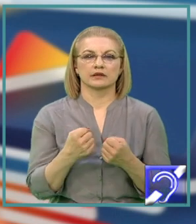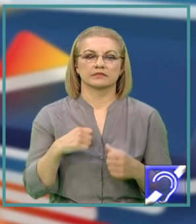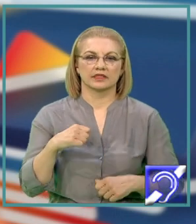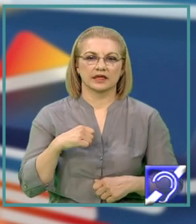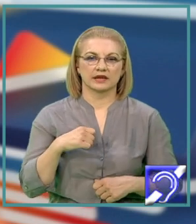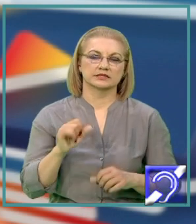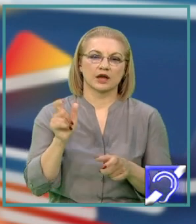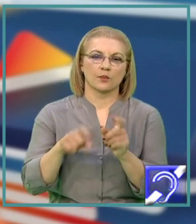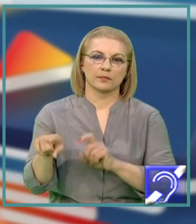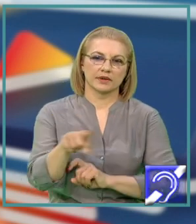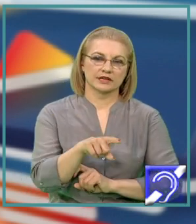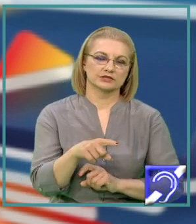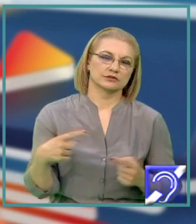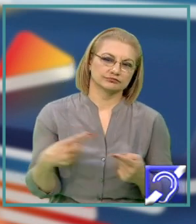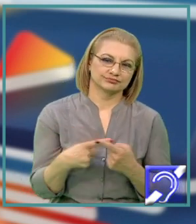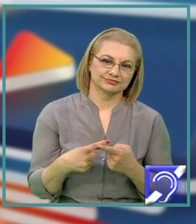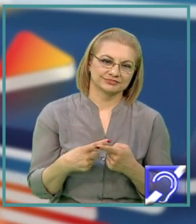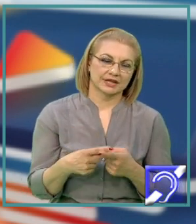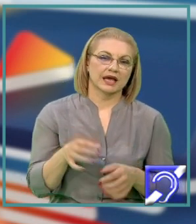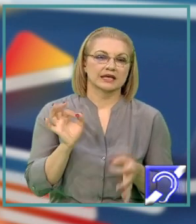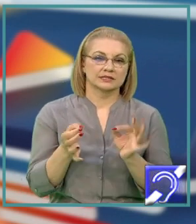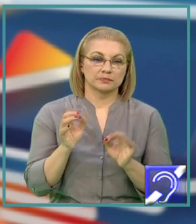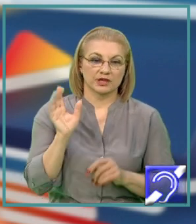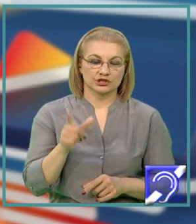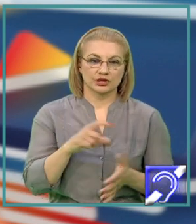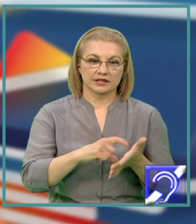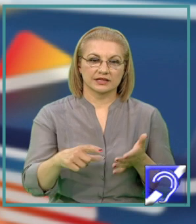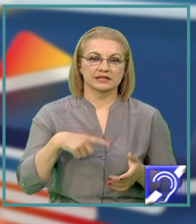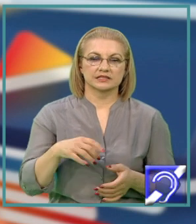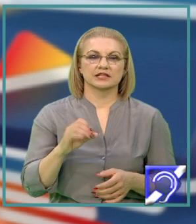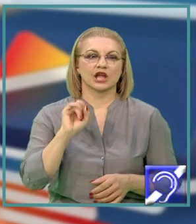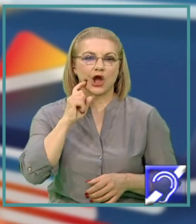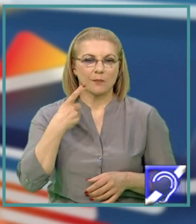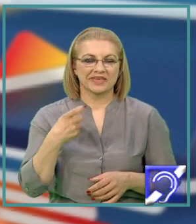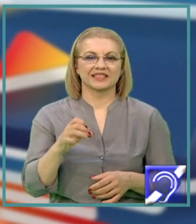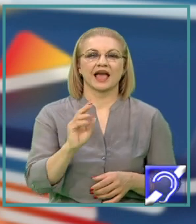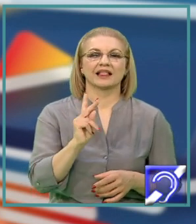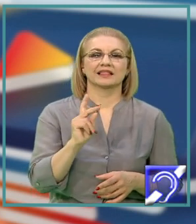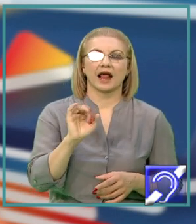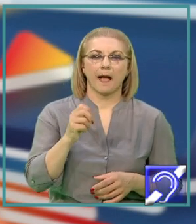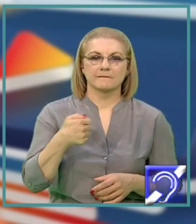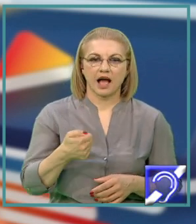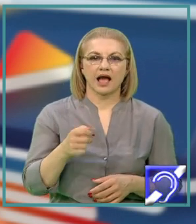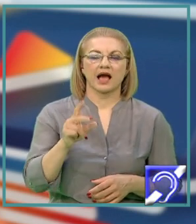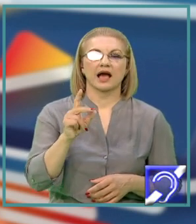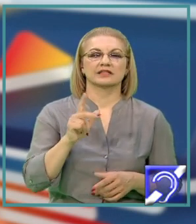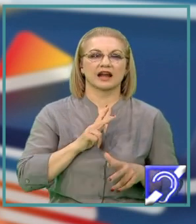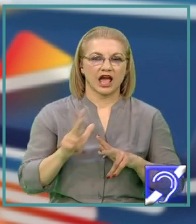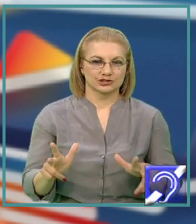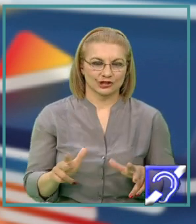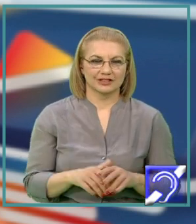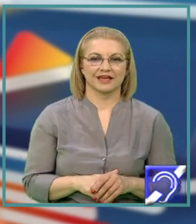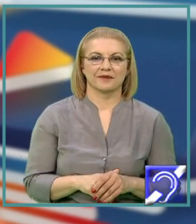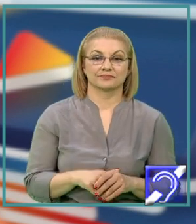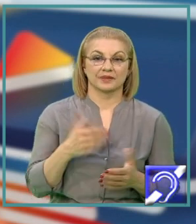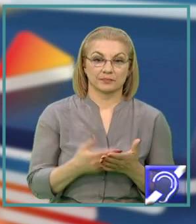sentimentelor personajelor. Specii literare dramatice sunt comedia, drama, tragedia. Pentru a întări apartenența textului la genul dramatic